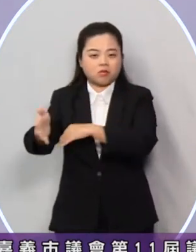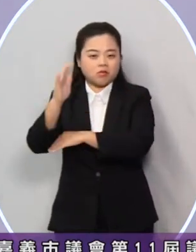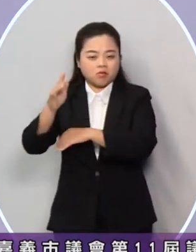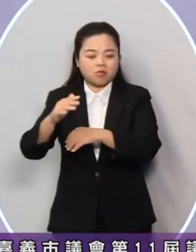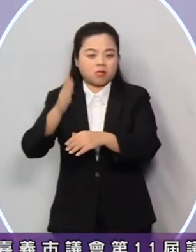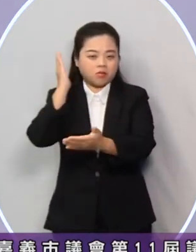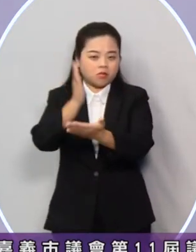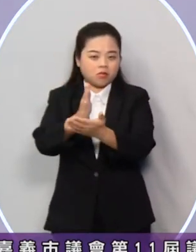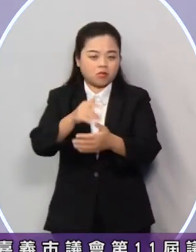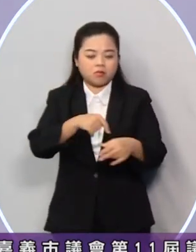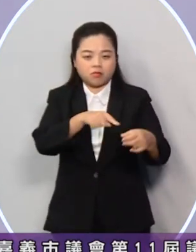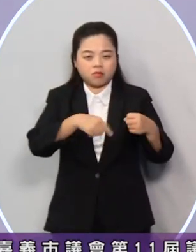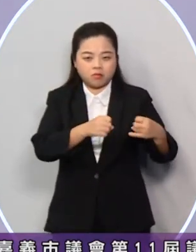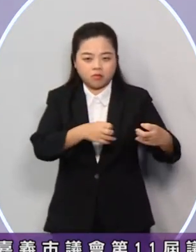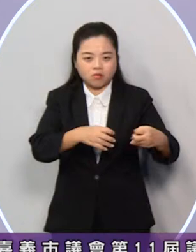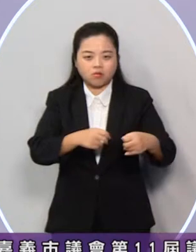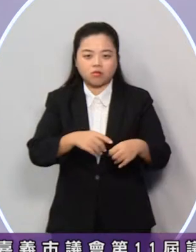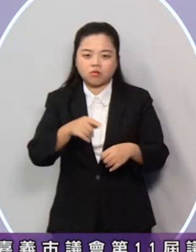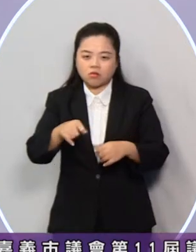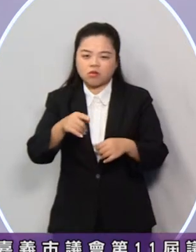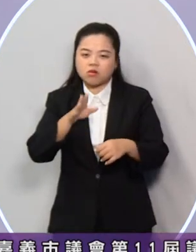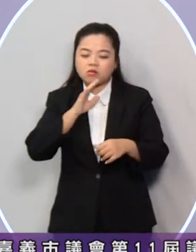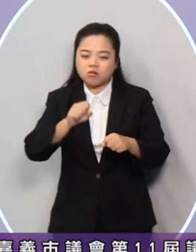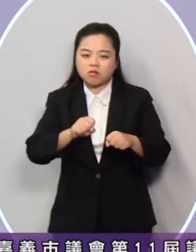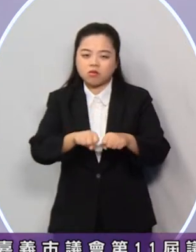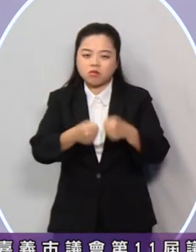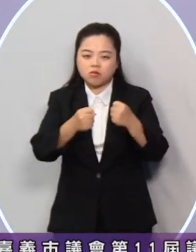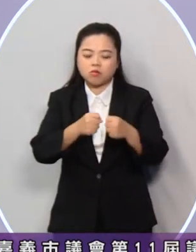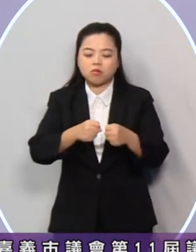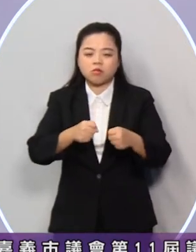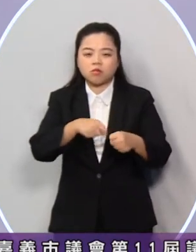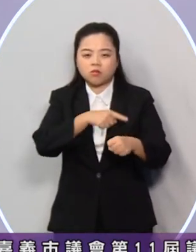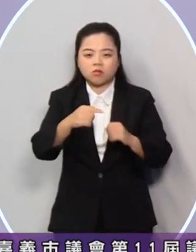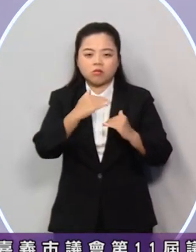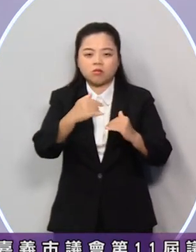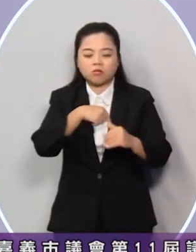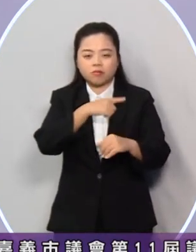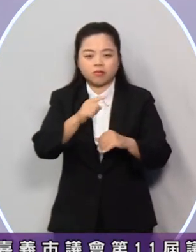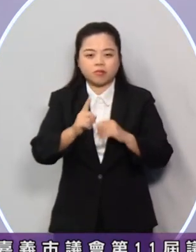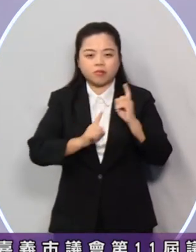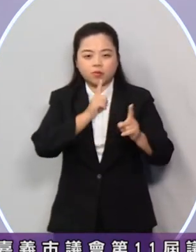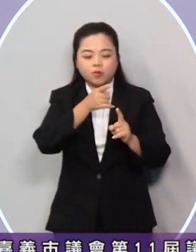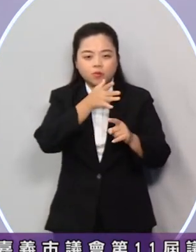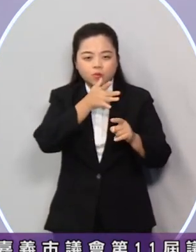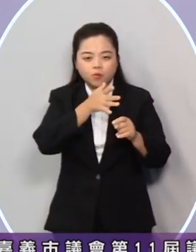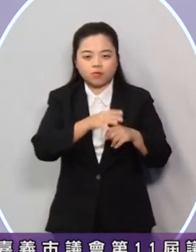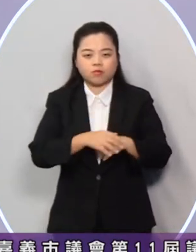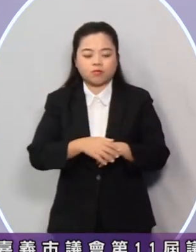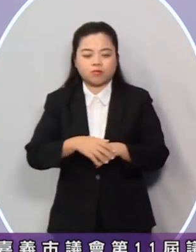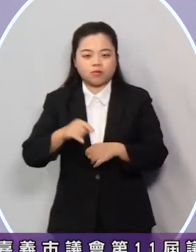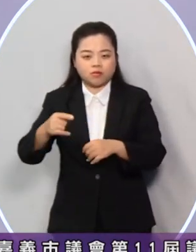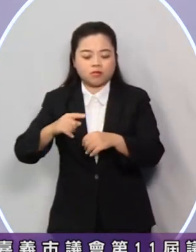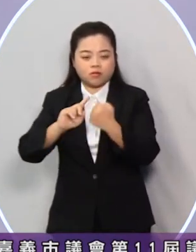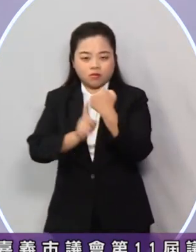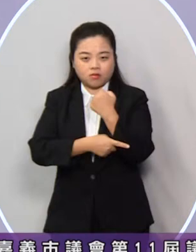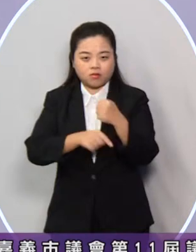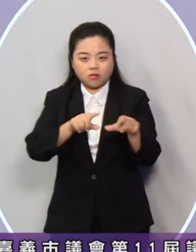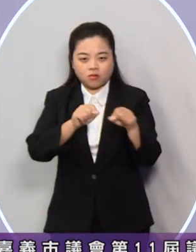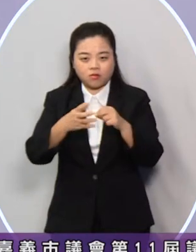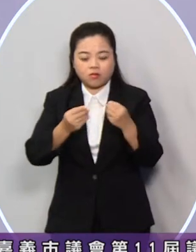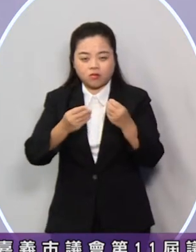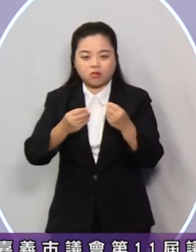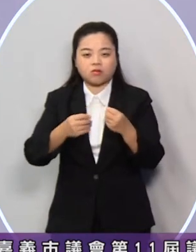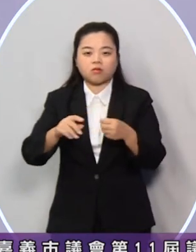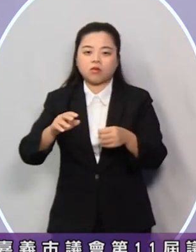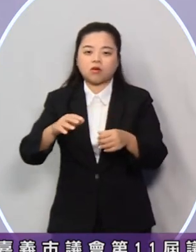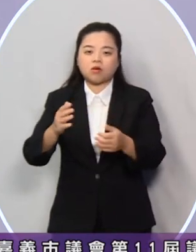论，这样算不算迫害言论自由？甚至国家机器在没有明确的法律依据下，凭什